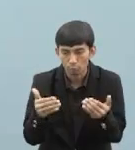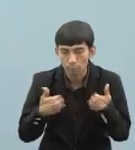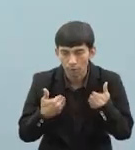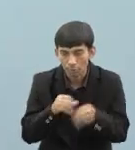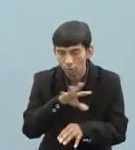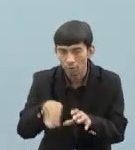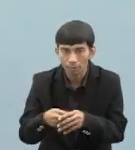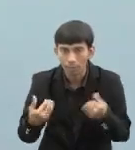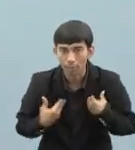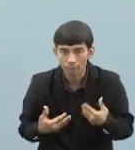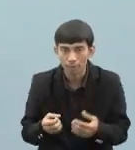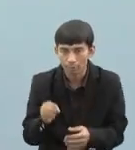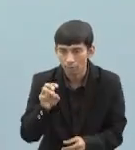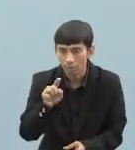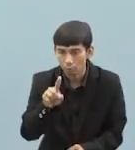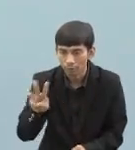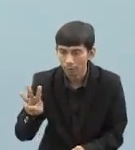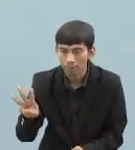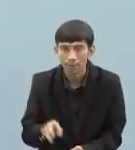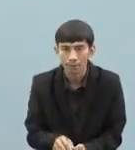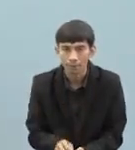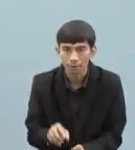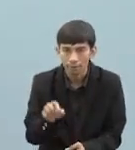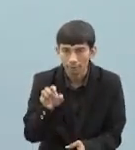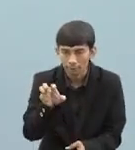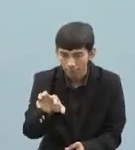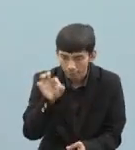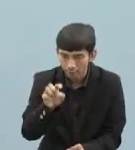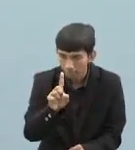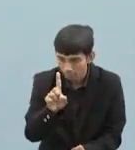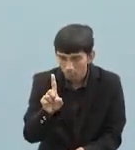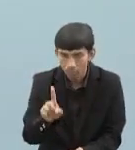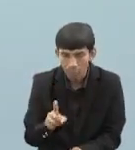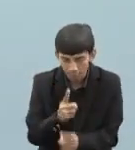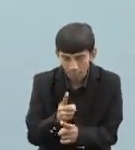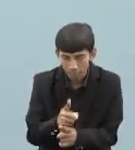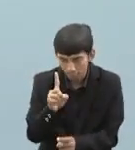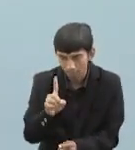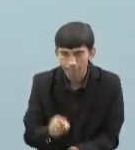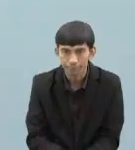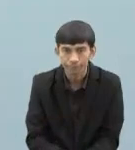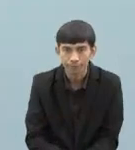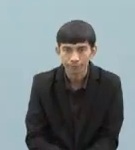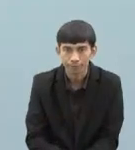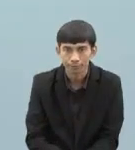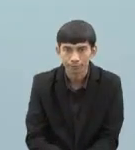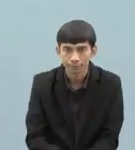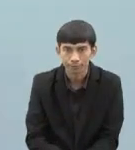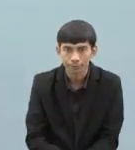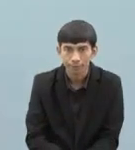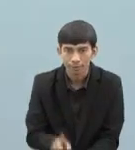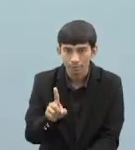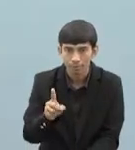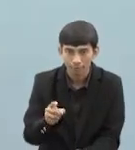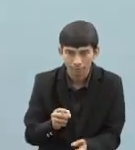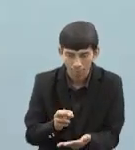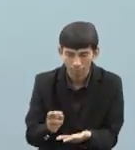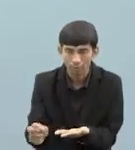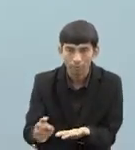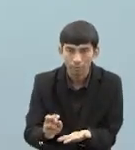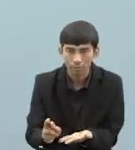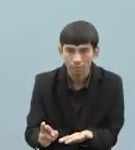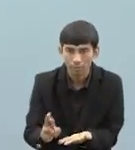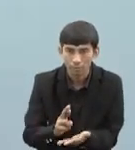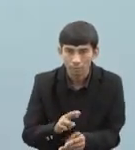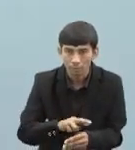con. Rọt cho mình nè cứu con. Mùi pi bầy. Có bánh tay kéo con dọc châm lời trâu tại mùi tì. Nói con á. Chà lệ mùi